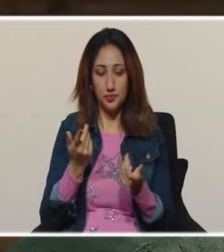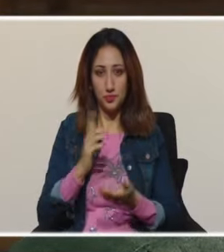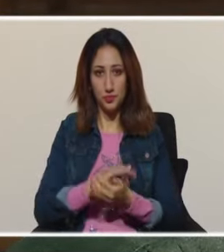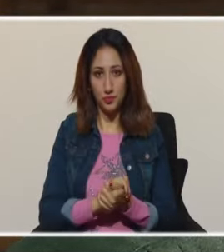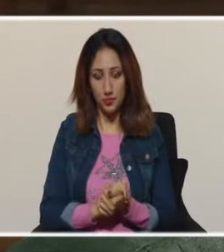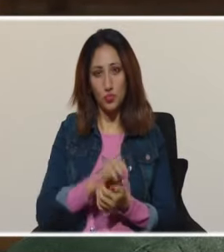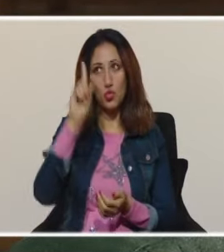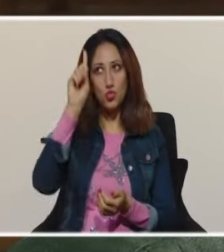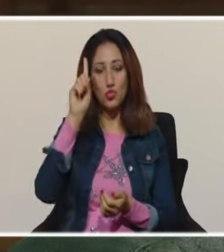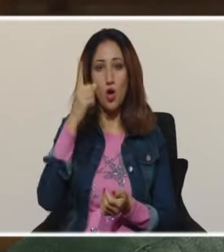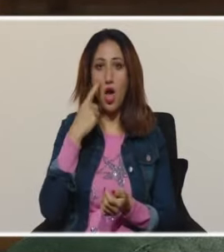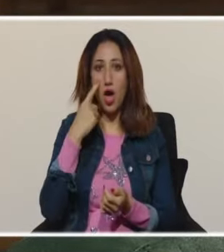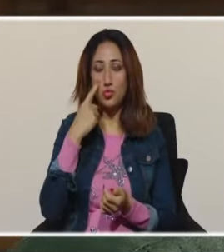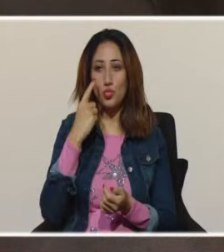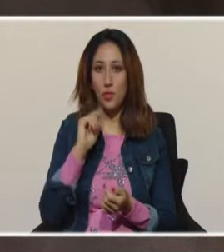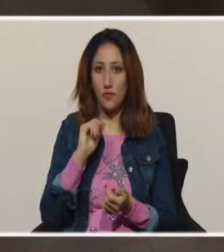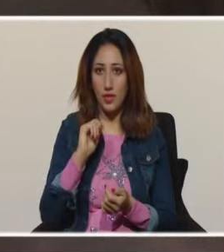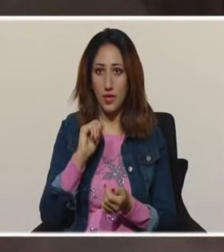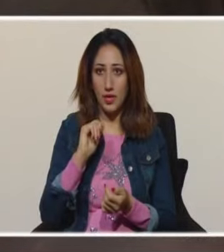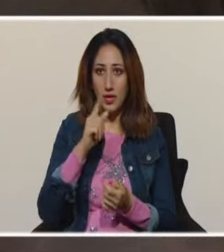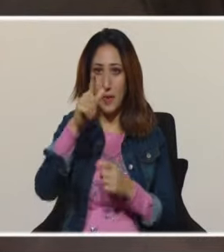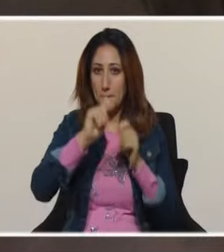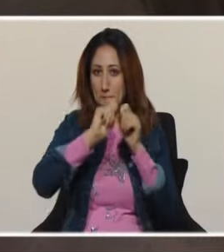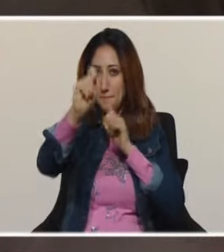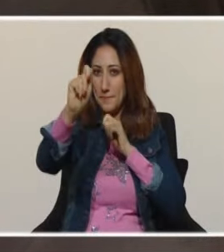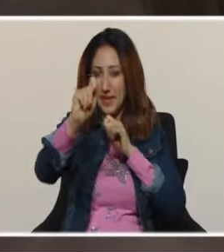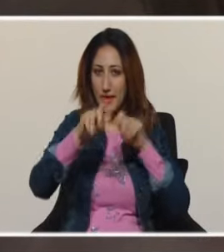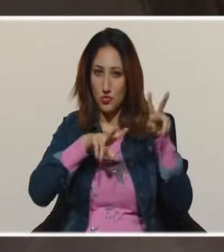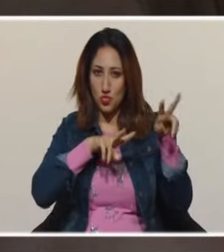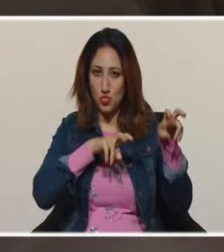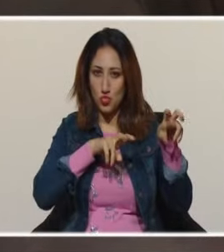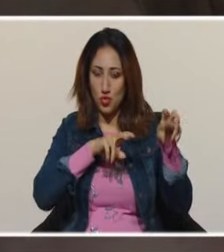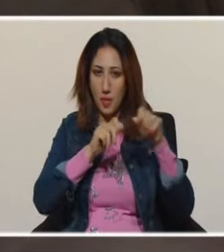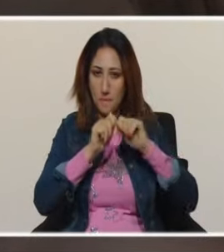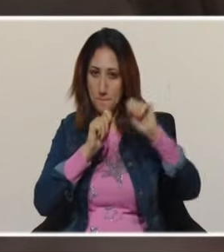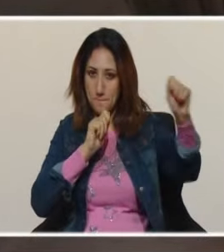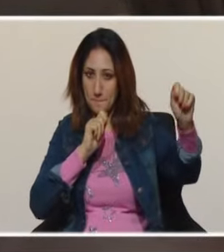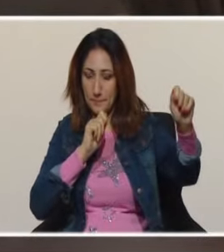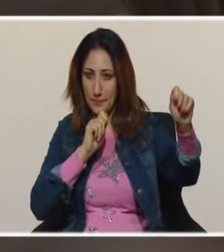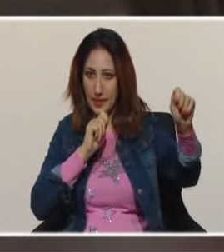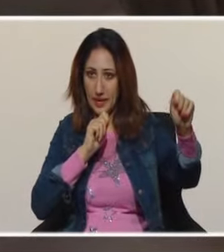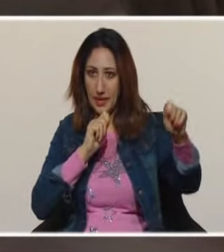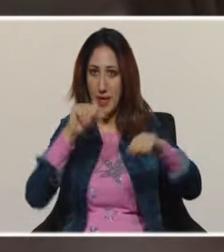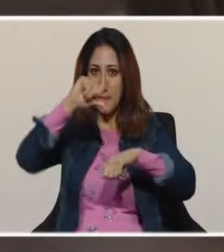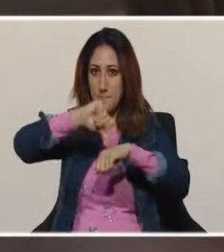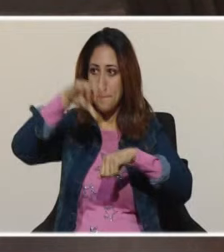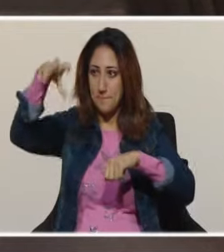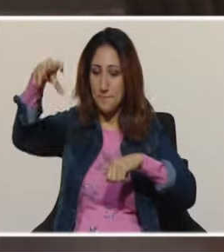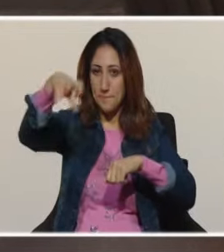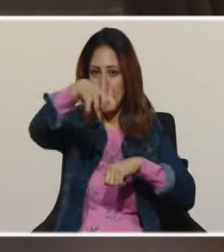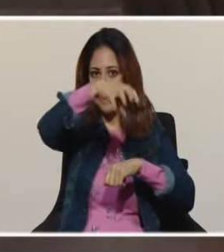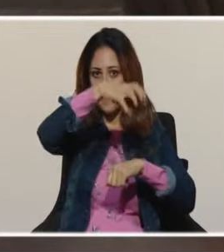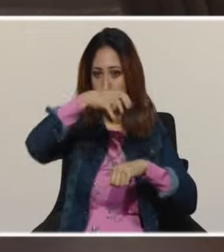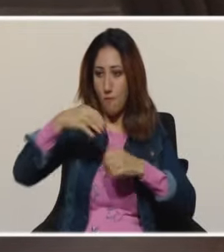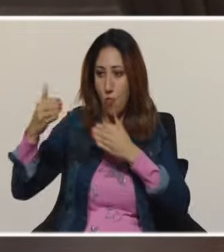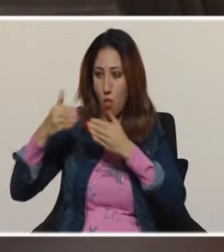ان شاء الله بامر الله. انا بس المشكله ان الحسنيه بعيده شويه عن منطقه الزقازيق، يعني انا ماسكه الزقازيق باجوارها وفي مراكز كتير جنبي برضو ببقى قريبه